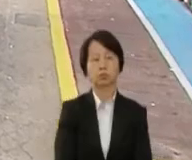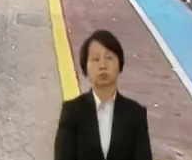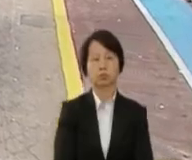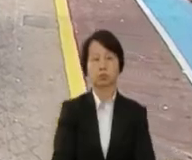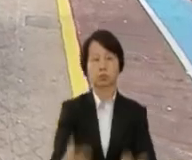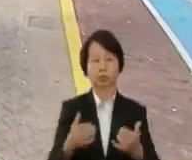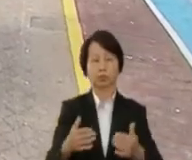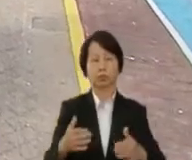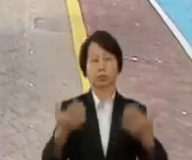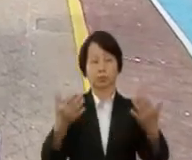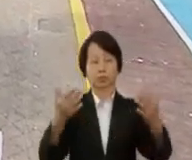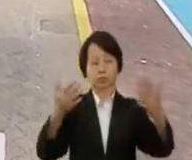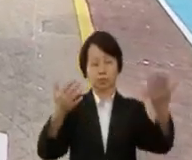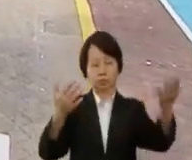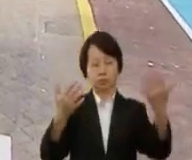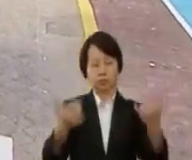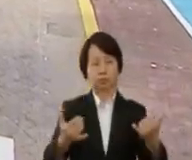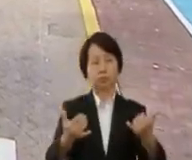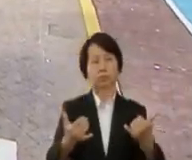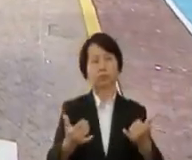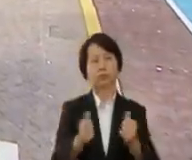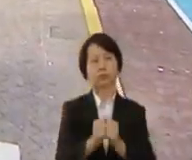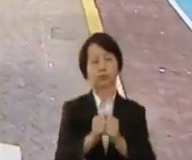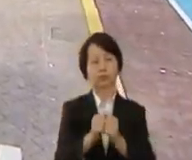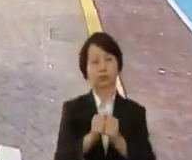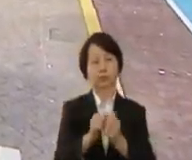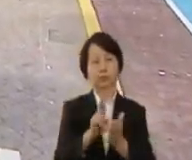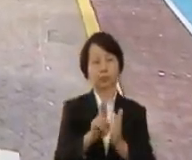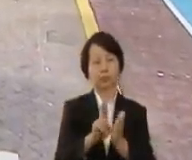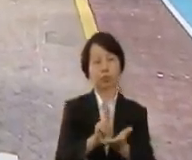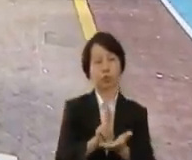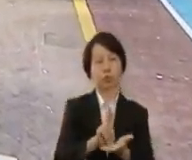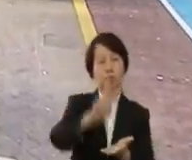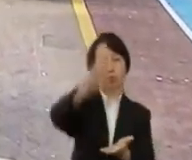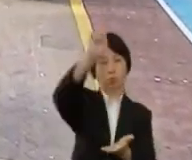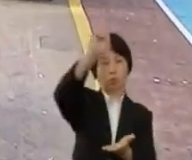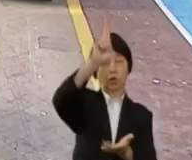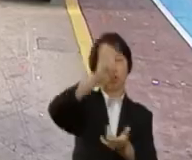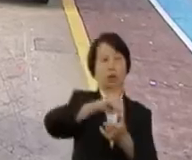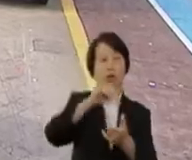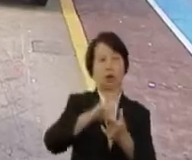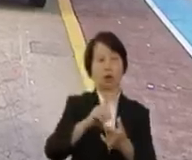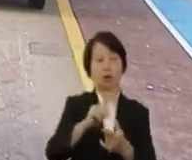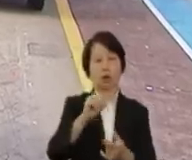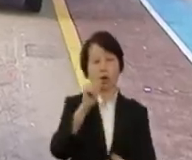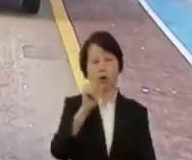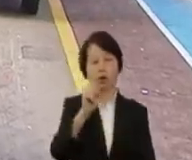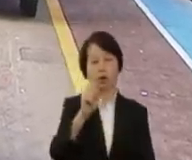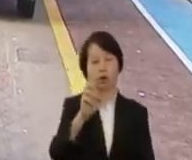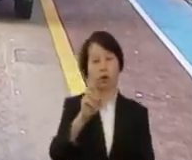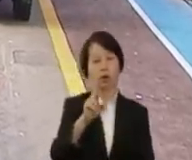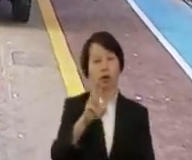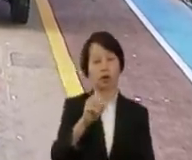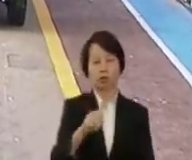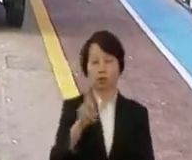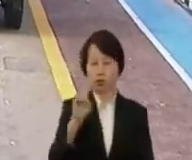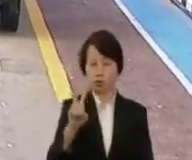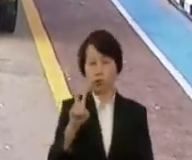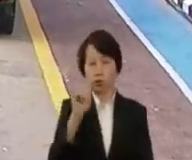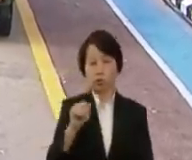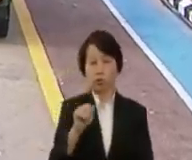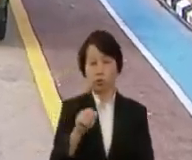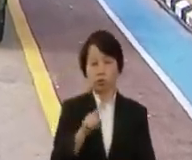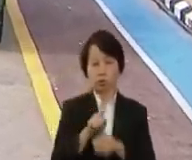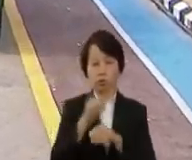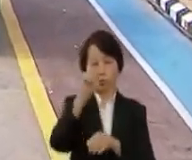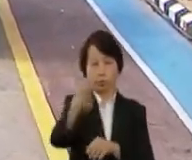Pentas utama adalah sistem roket lancar berganda atau Astros 2. SM ini mampu menembak